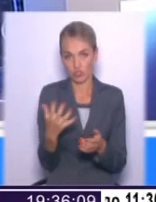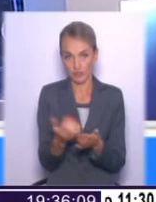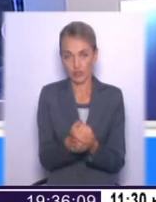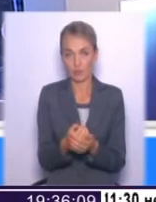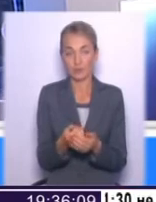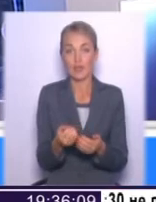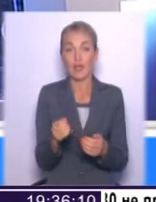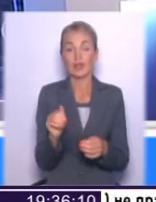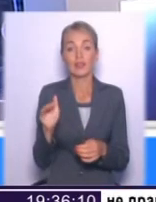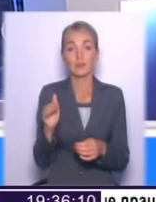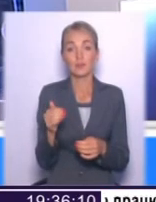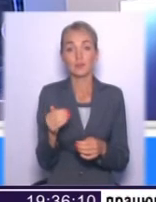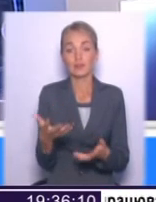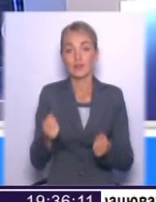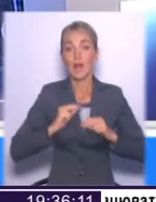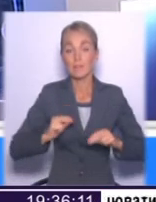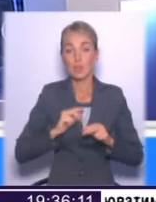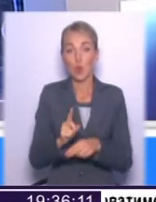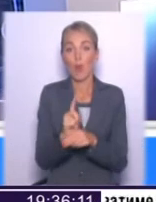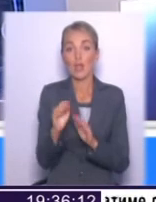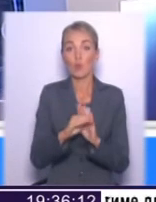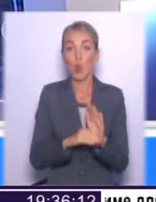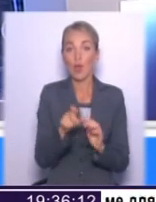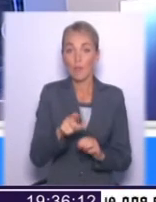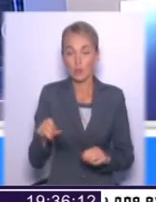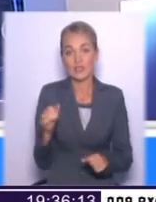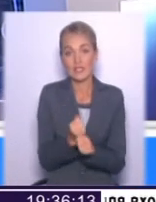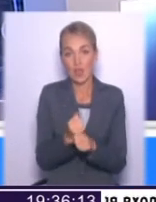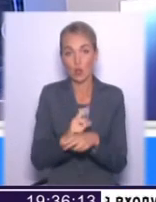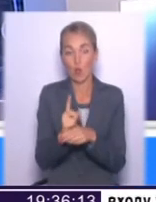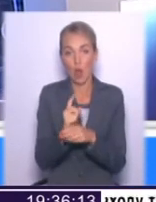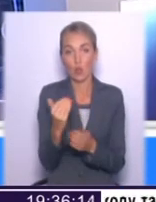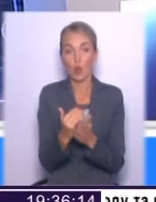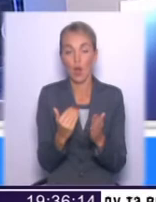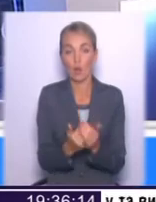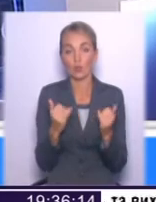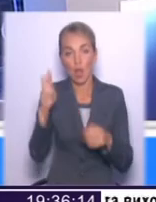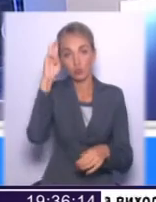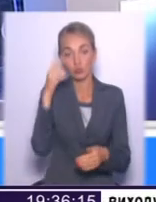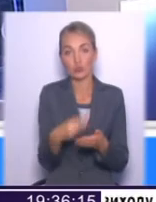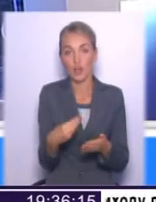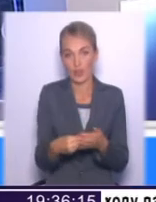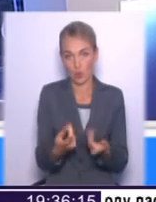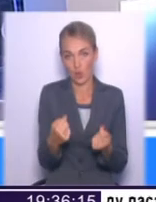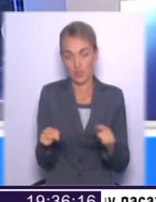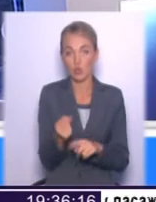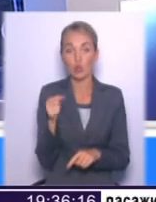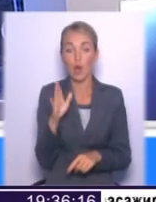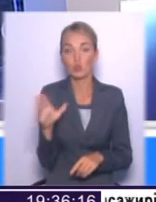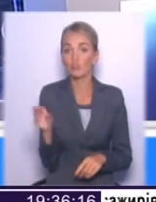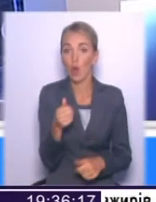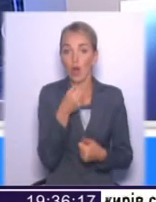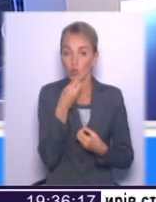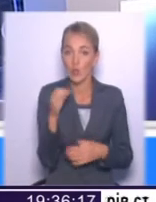нормальных программистов и сделайте нормальную программу для бюджетных организаций. Тогда будет все хорошо. И